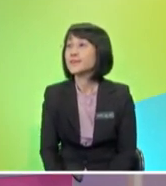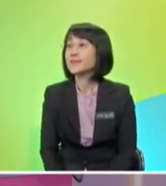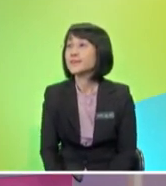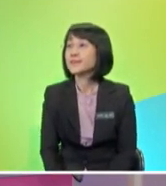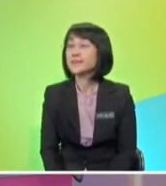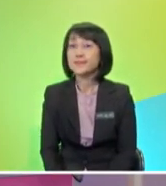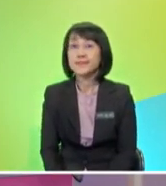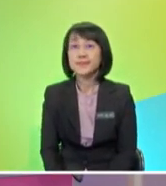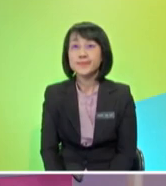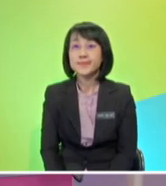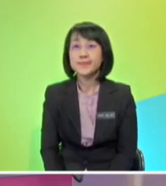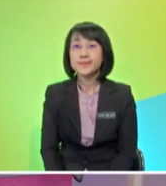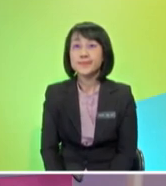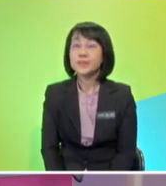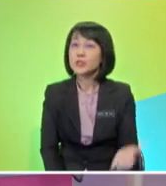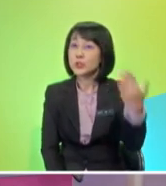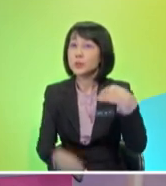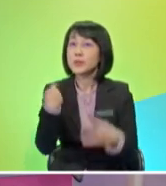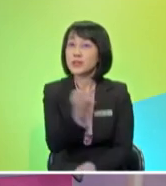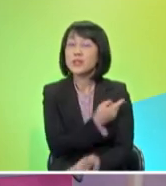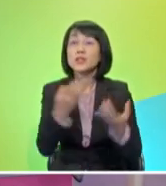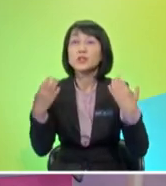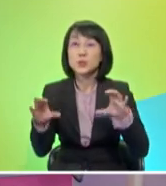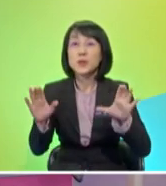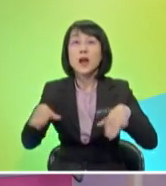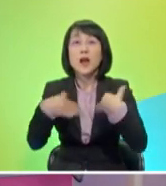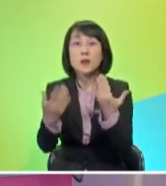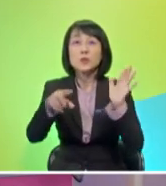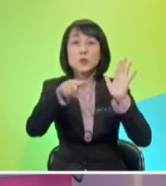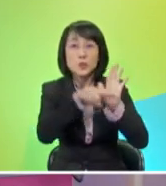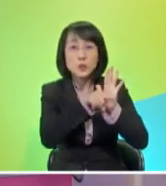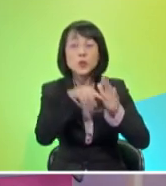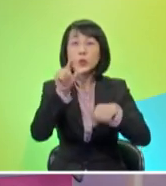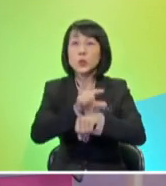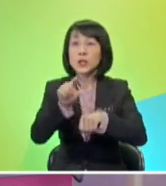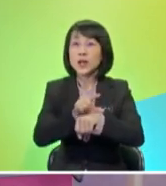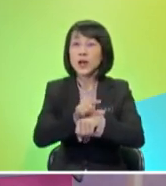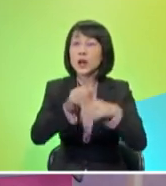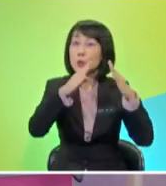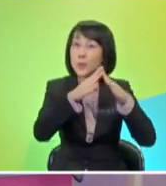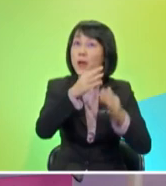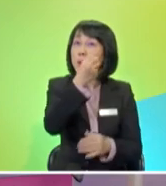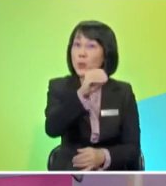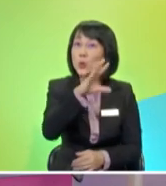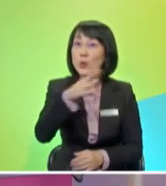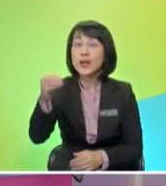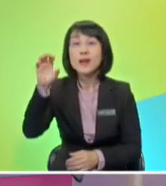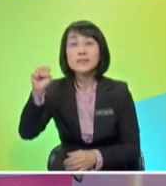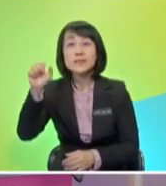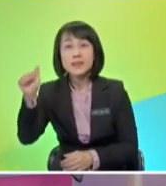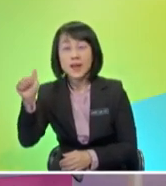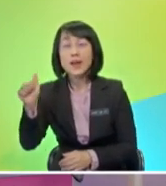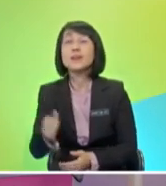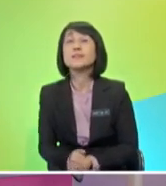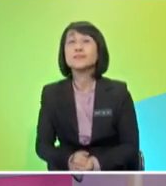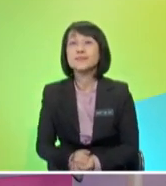Okey, baik. Jom kita cuba macam mana nak menolak menggunakan rumah puluh dan sa melalui kaedah